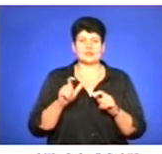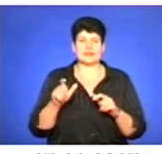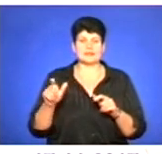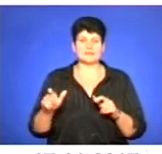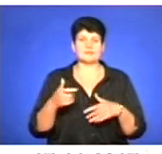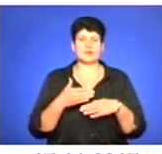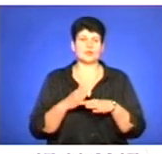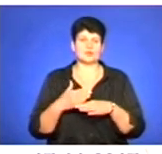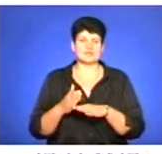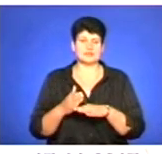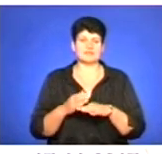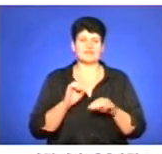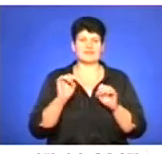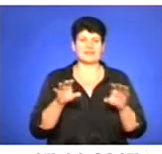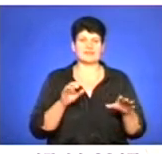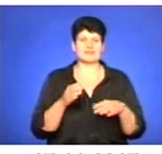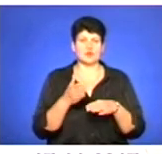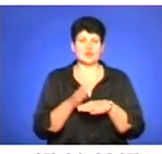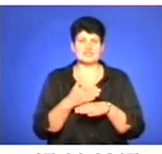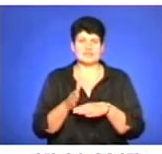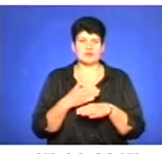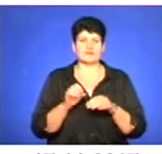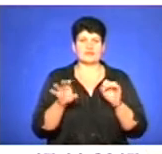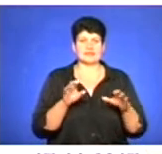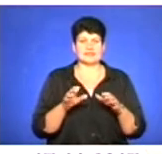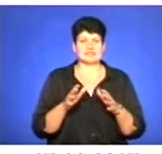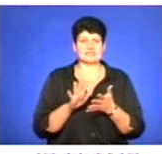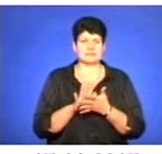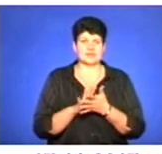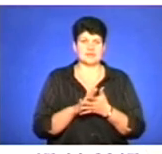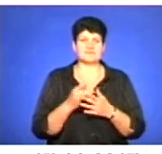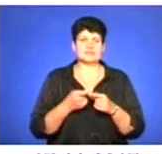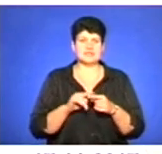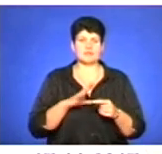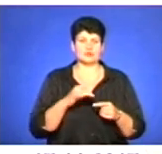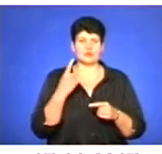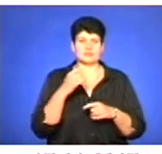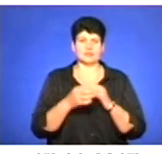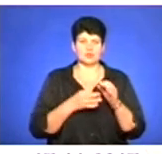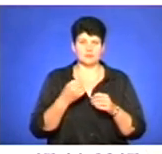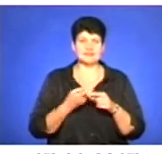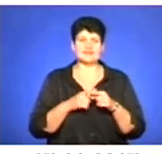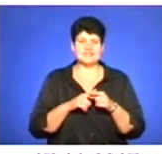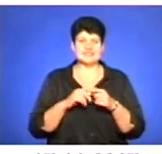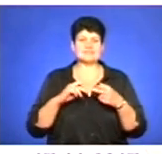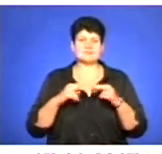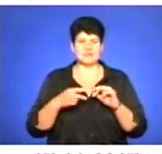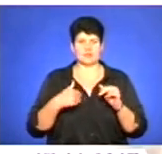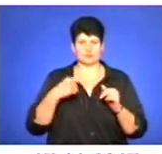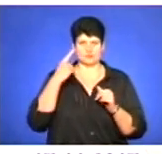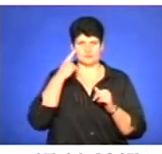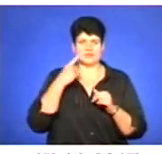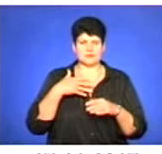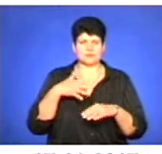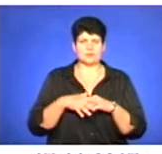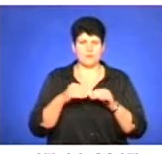роздільно викидали сміття. Хоч це була всього лише доба, це насправді змінило моє світобачення. Я зрозуміла, що справді я щось